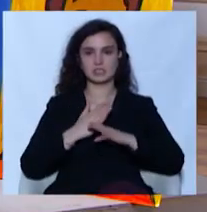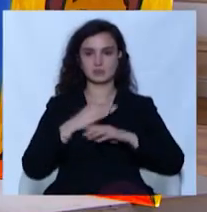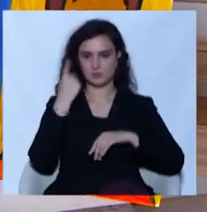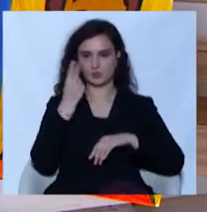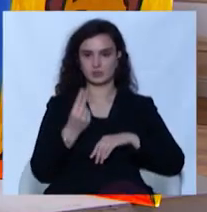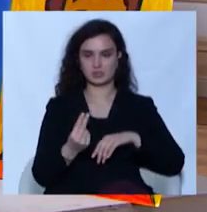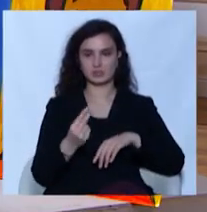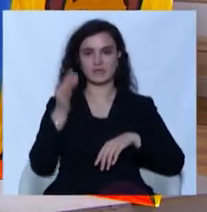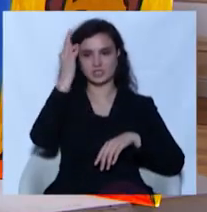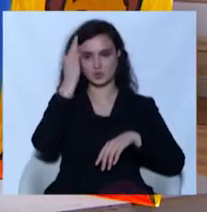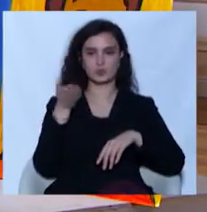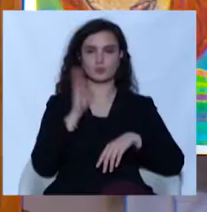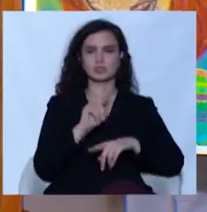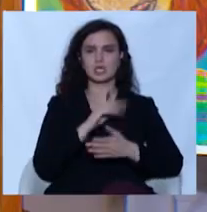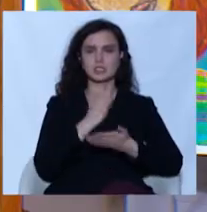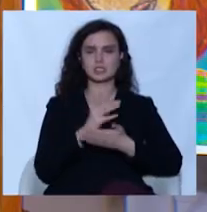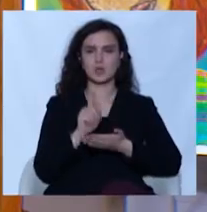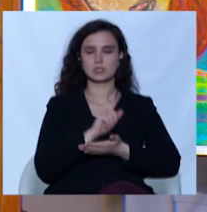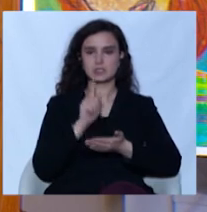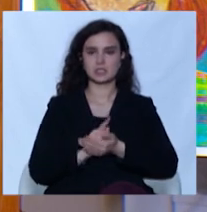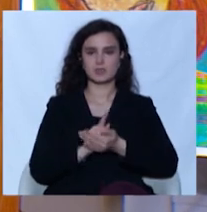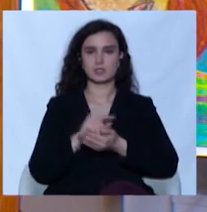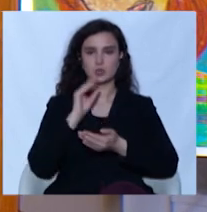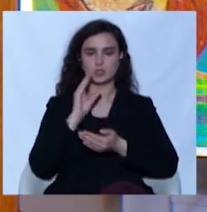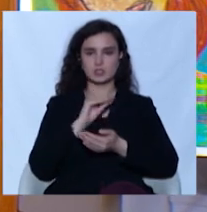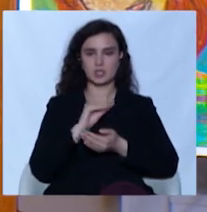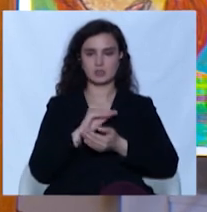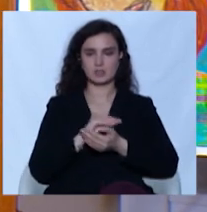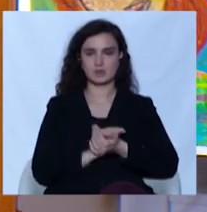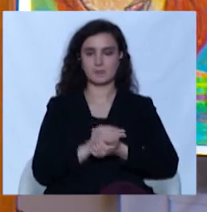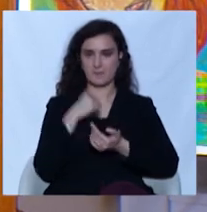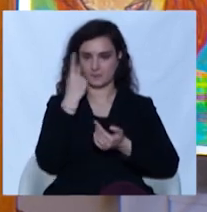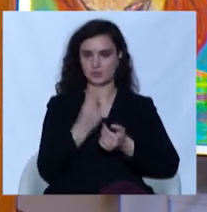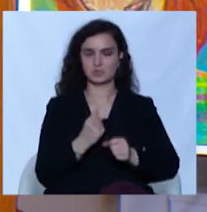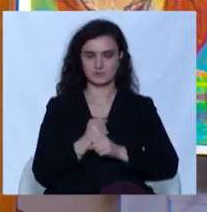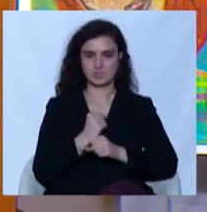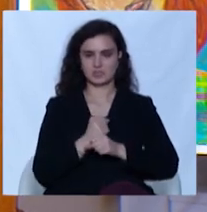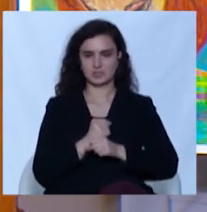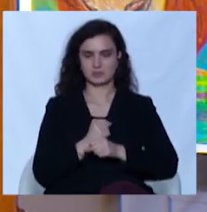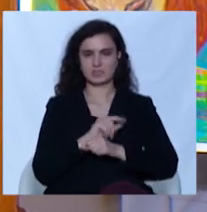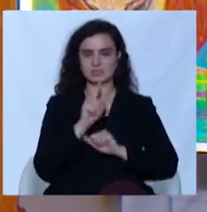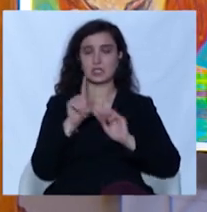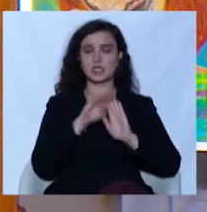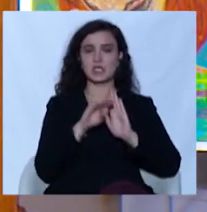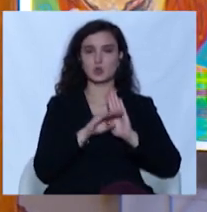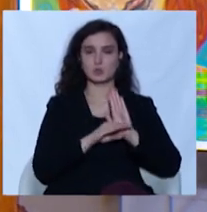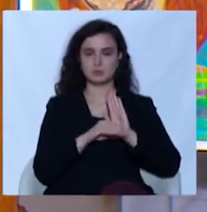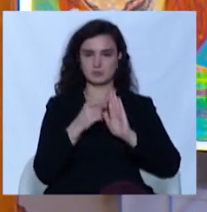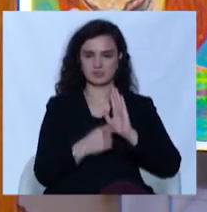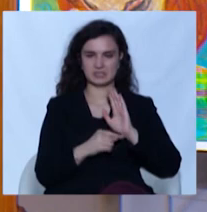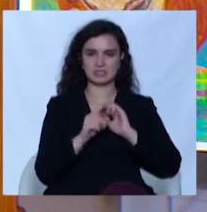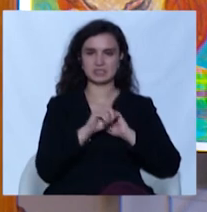ახლა გავიხსენოთ, რა არის აუცილებელი, როცა პორტრეტს ვაკეთებს. რა კრიტერიუმებია? ანუ